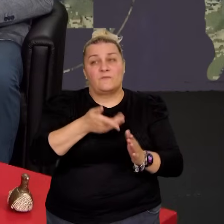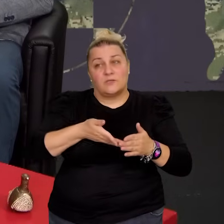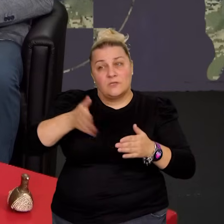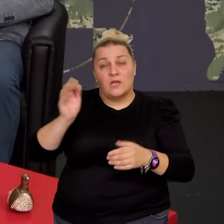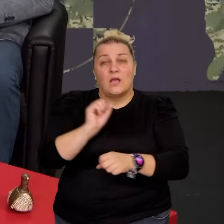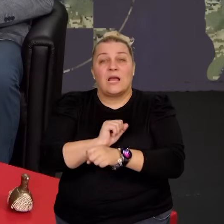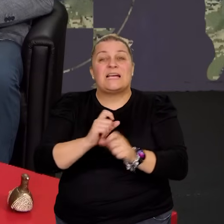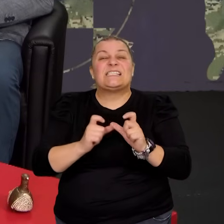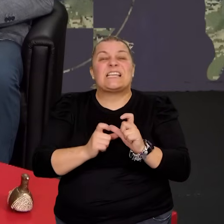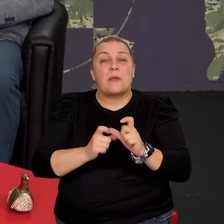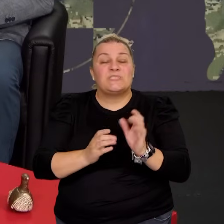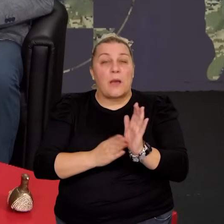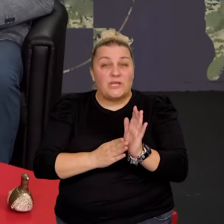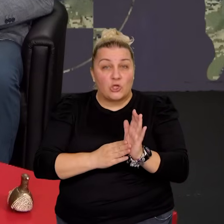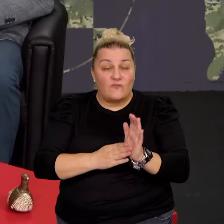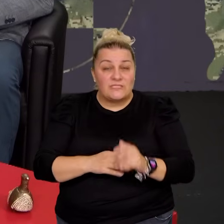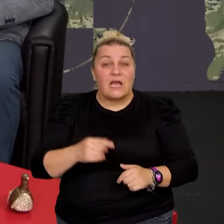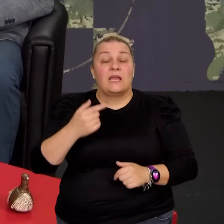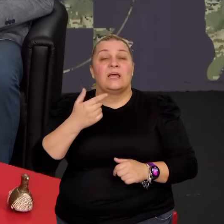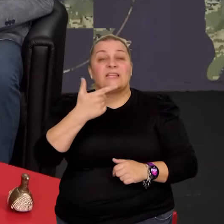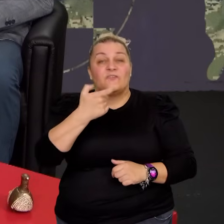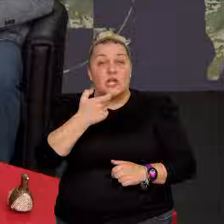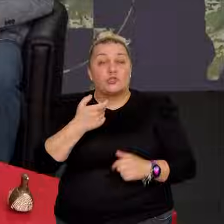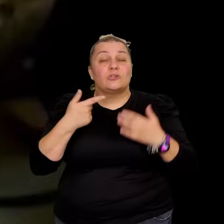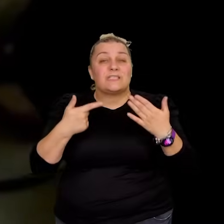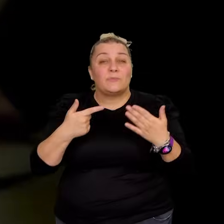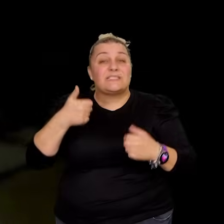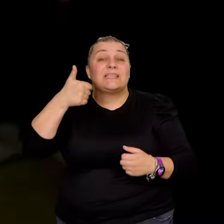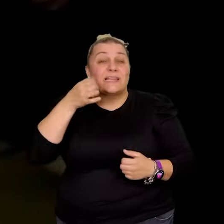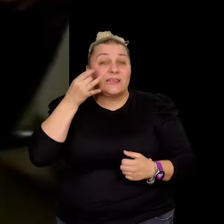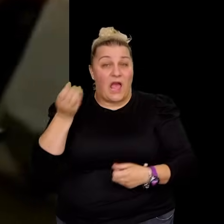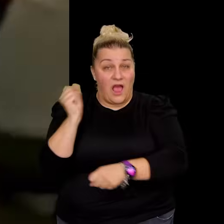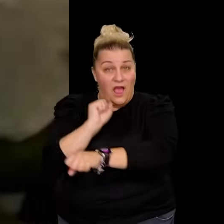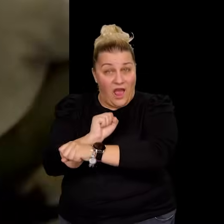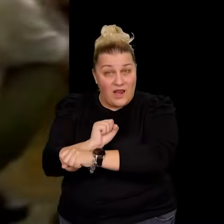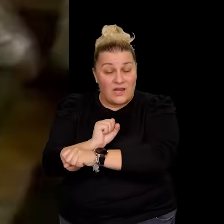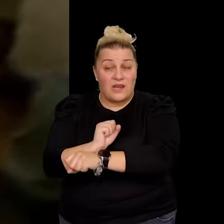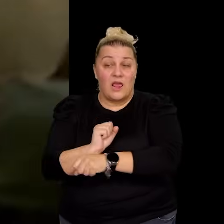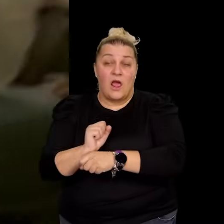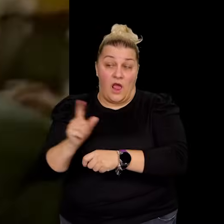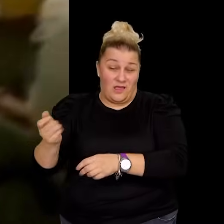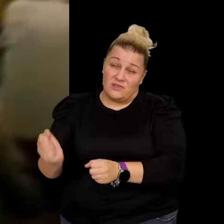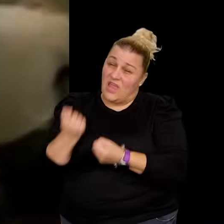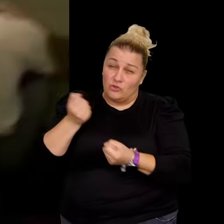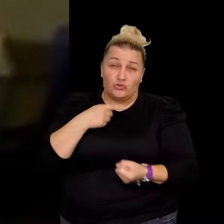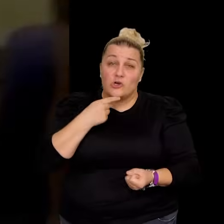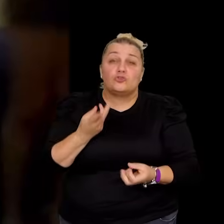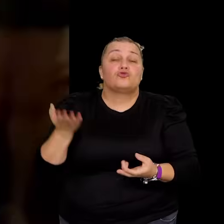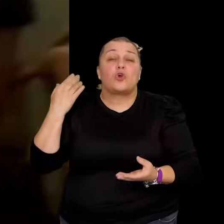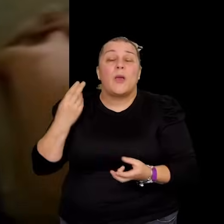Mitrovicu, 271 dan ste utamničeni. Teško reći koji je dan najteži, što je najteže,